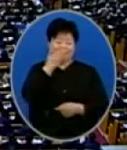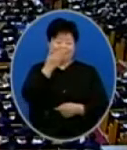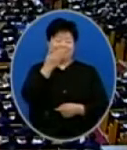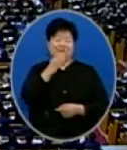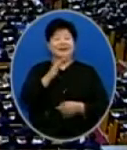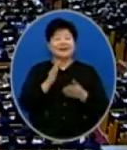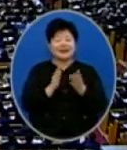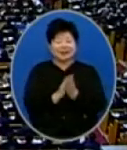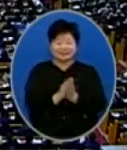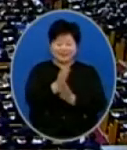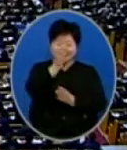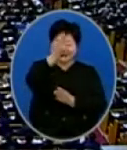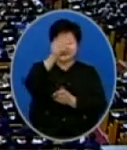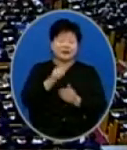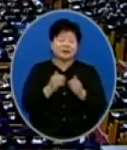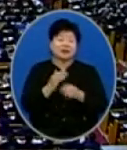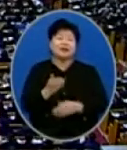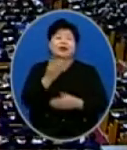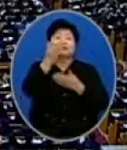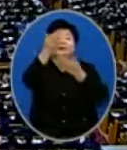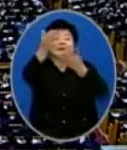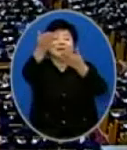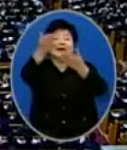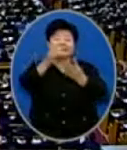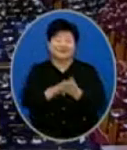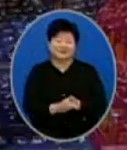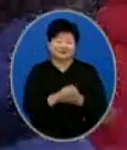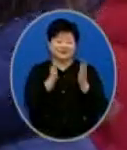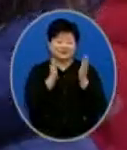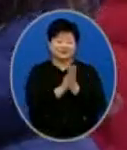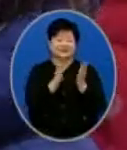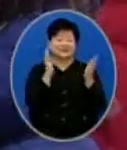할렐루야 하나님께 영 돌립니다